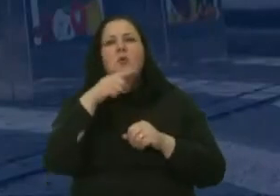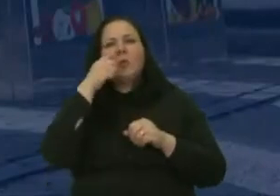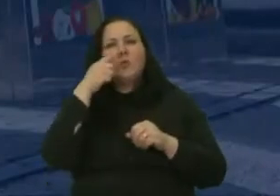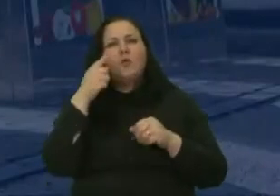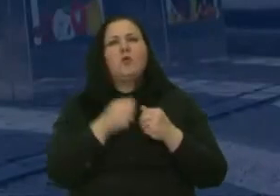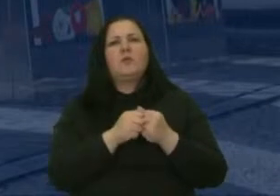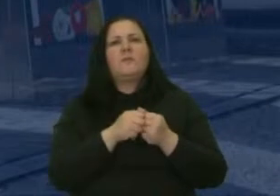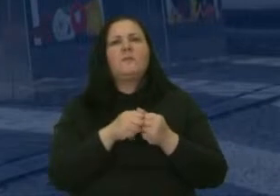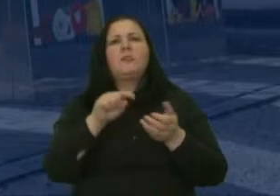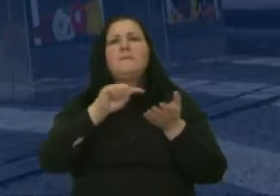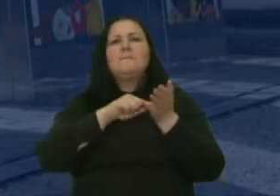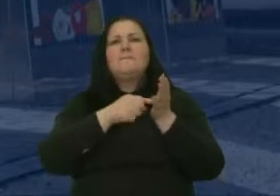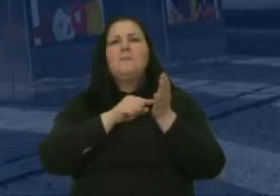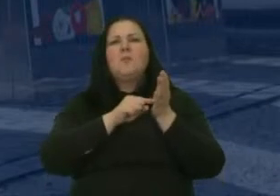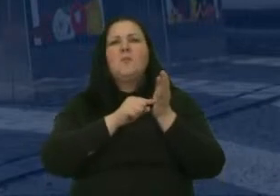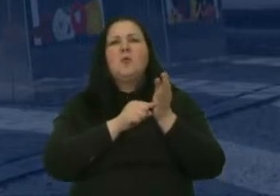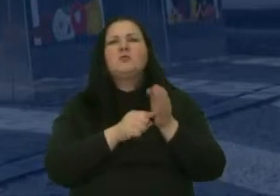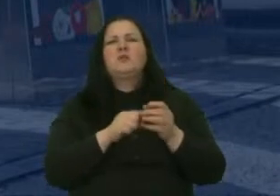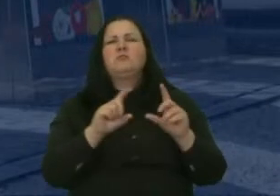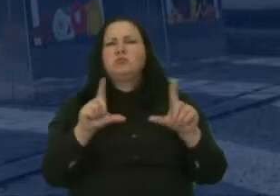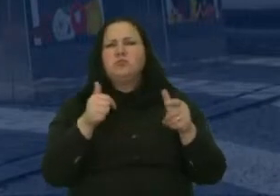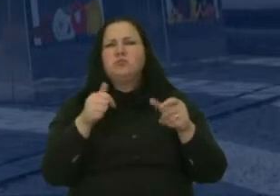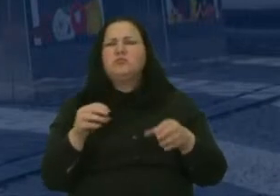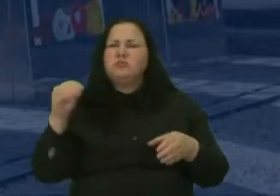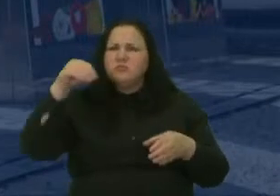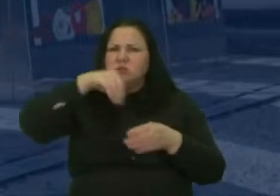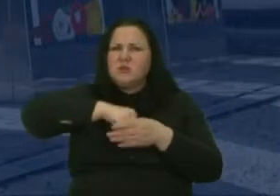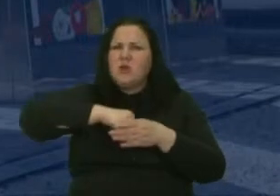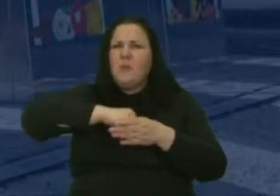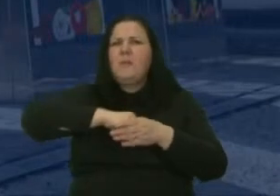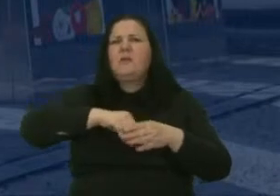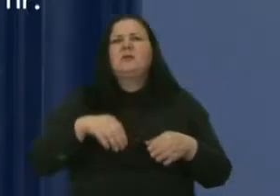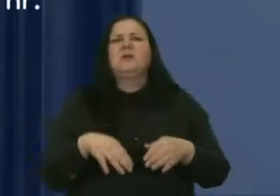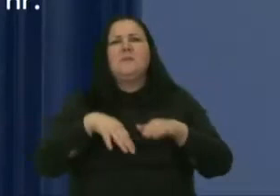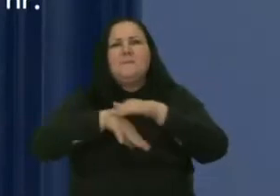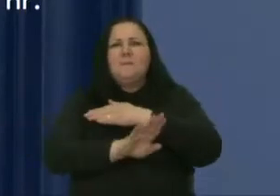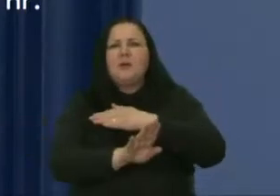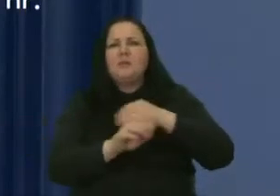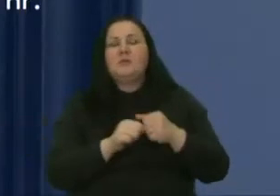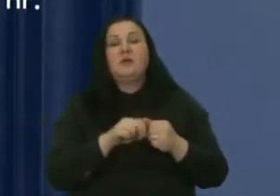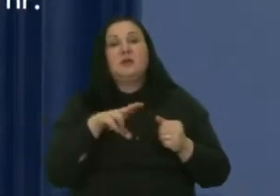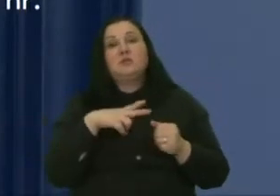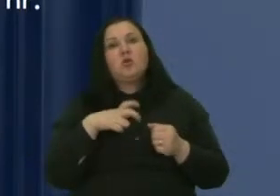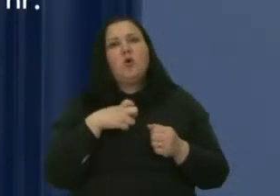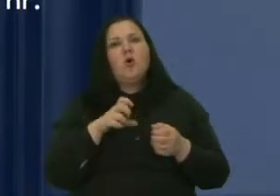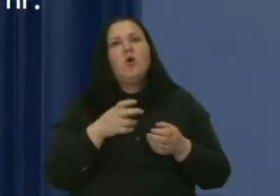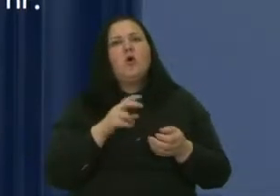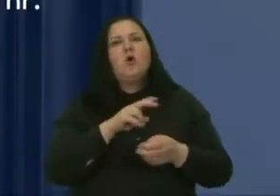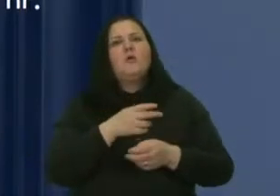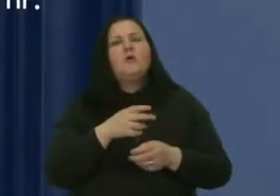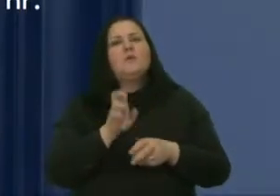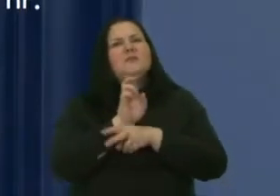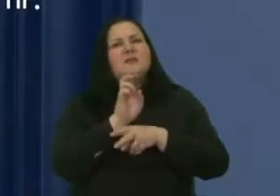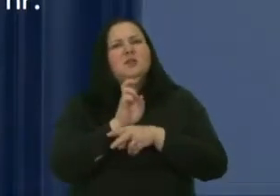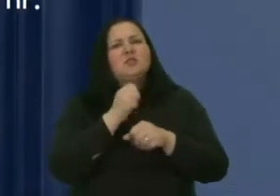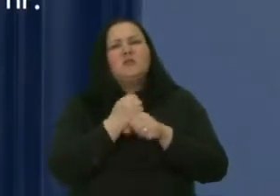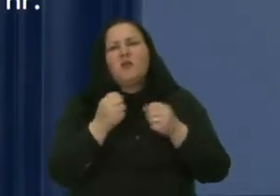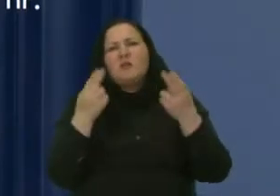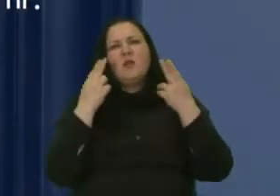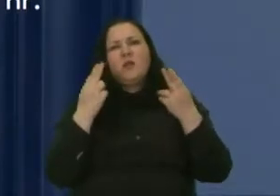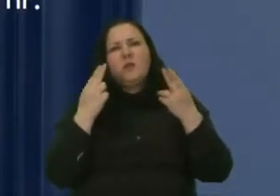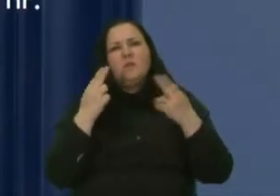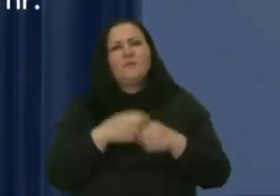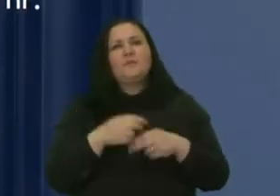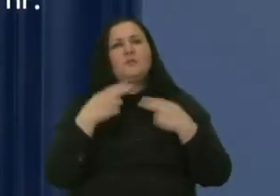puncte gospodărești îngropate pentru că economia circulară și partea de Colectare selectivă rămâne o preocupare fundamentală ă a primăriei noastre